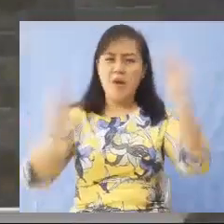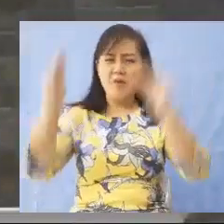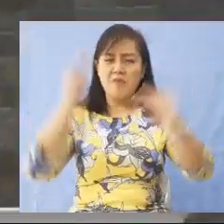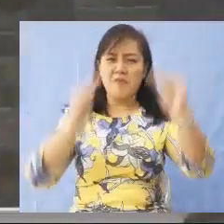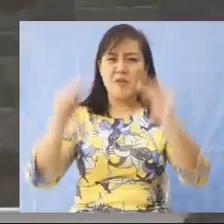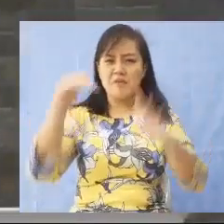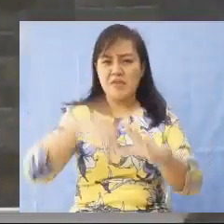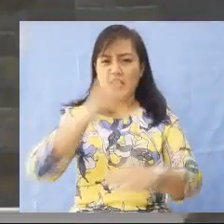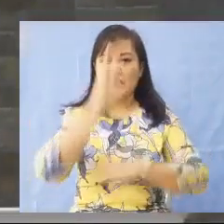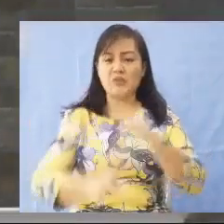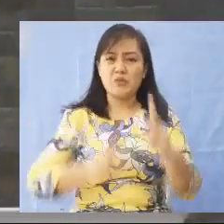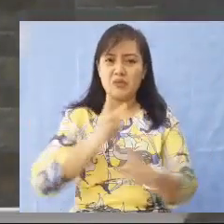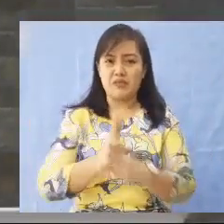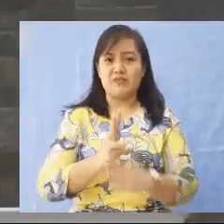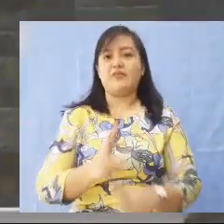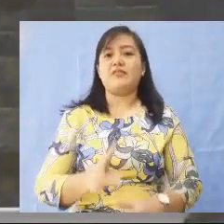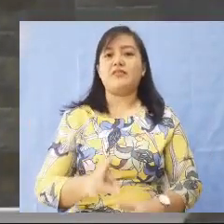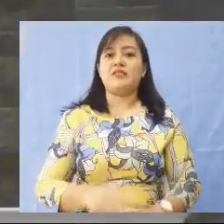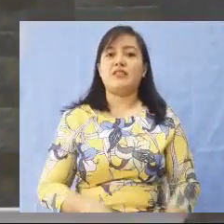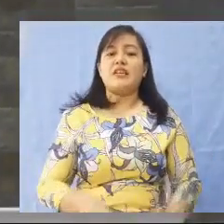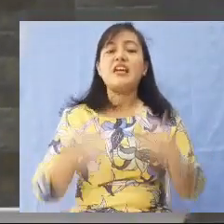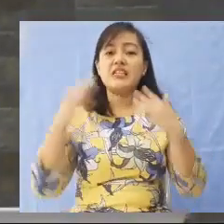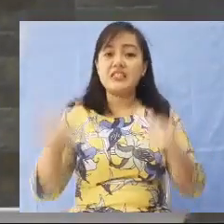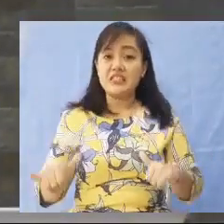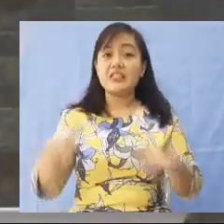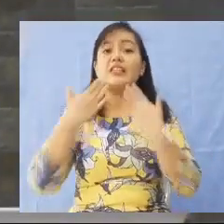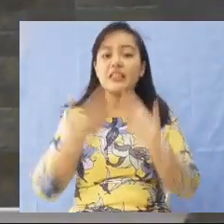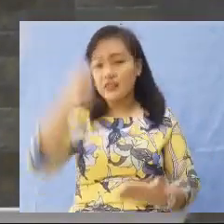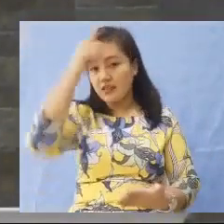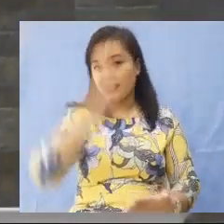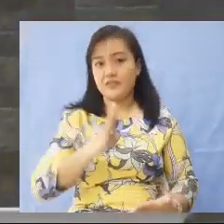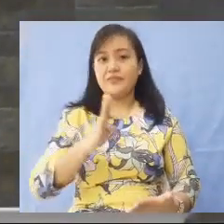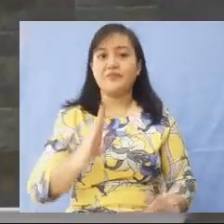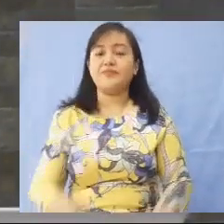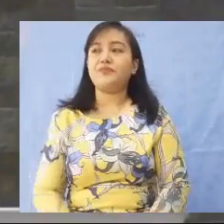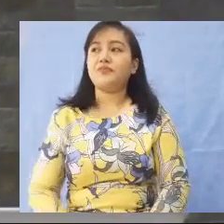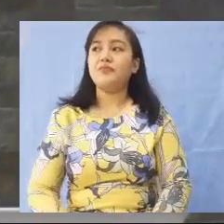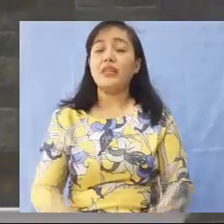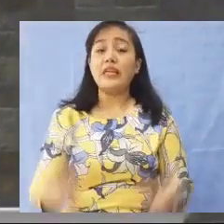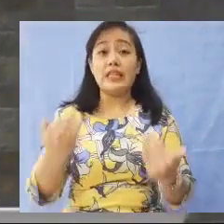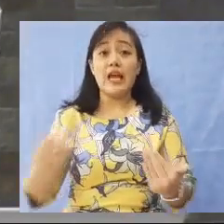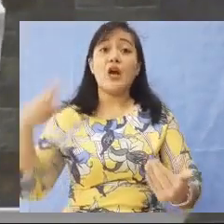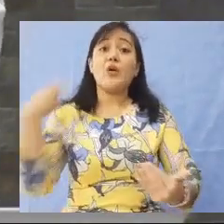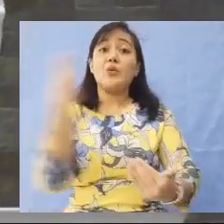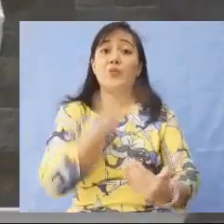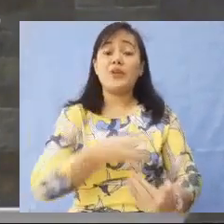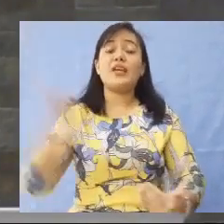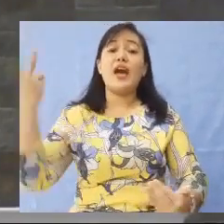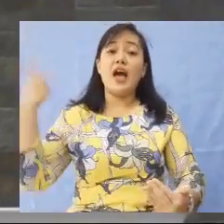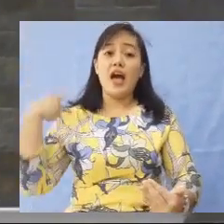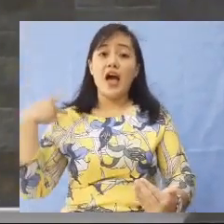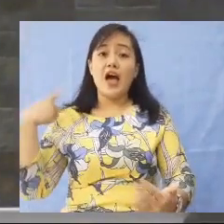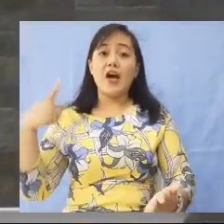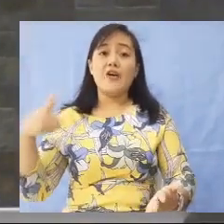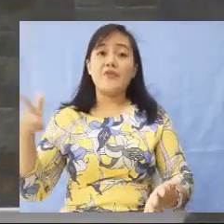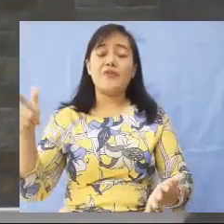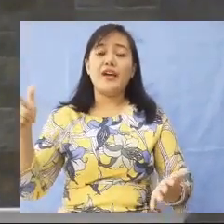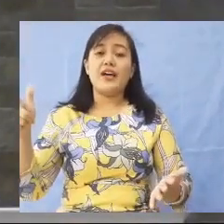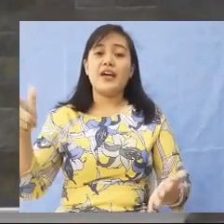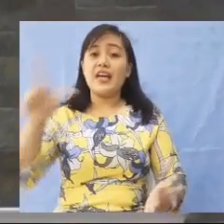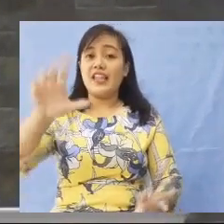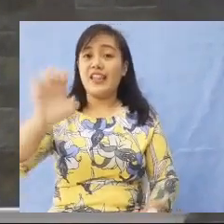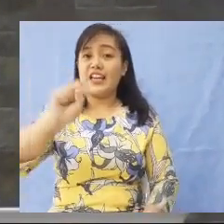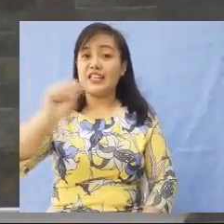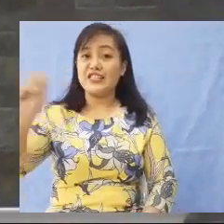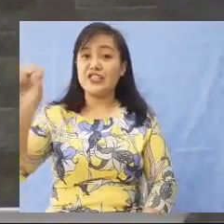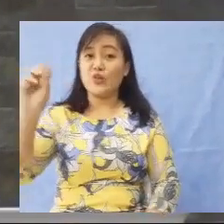about the Holy Spirit, at ngayon po ay pag-uusapan po natin yung ginamit ng Bible na symbols of the Holy Spirit at ano yung implication